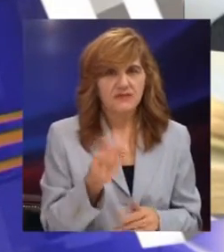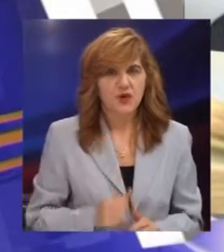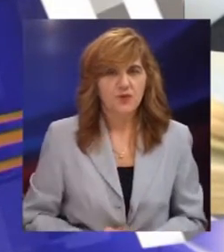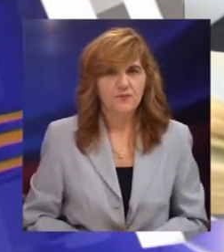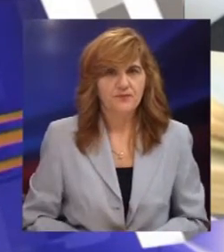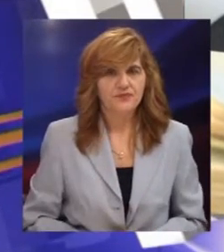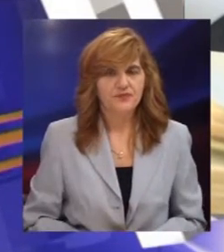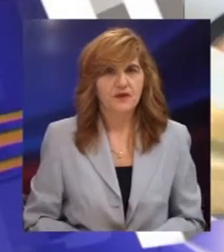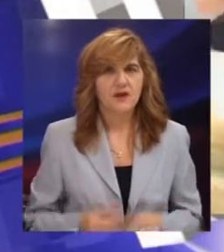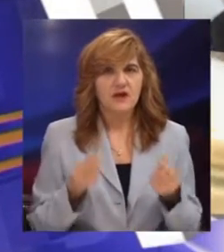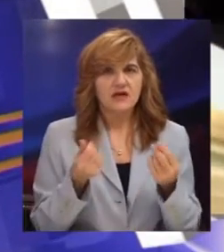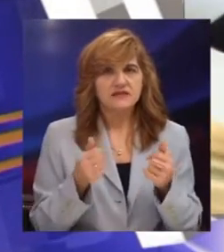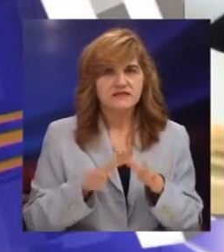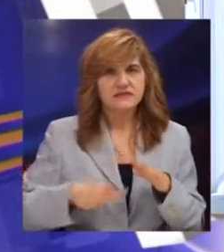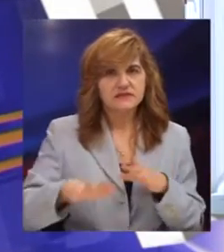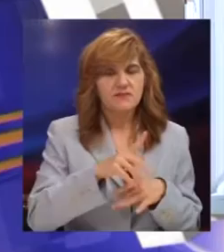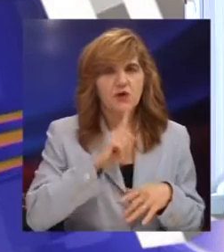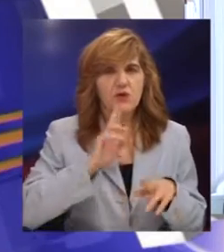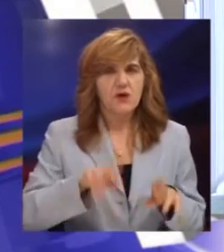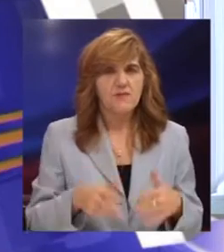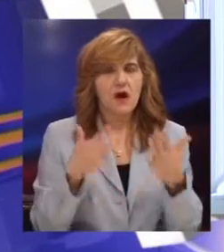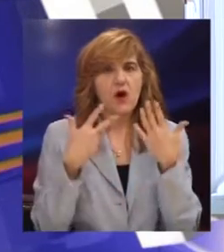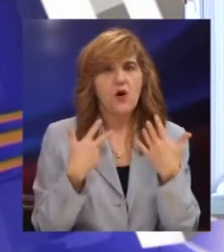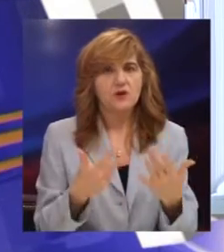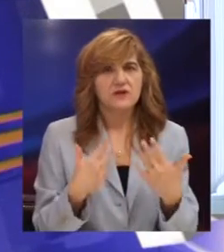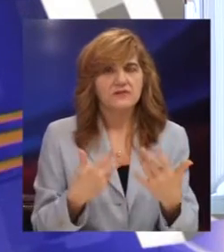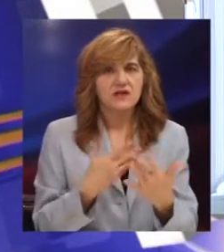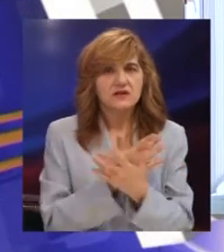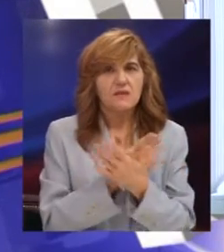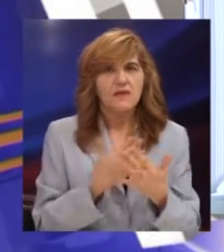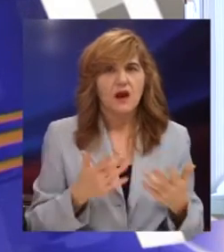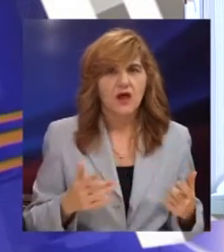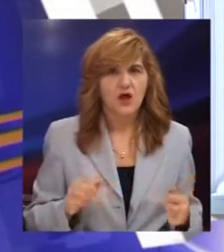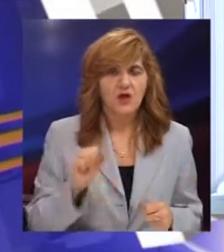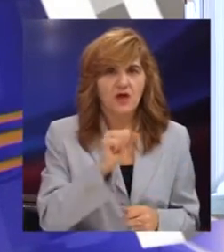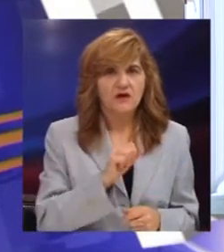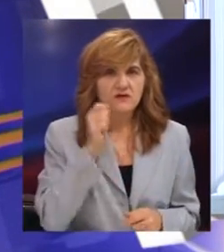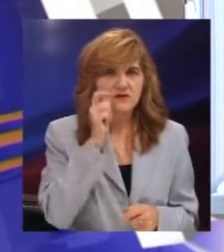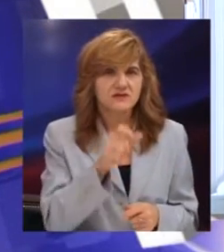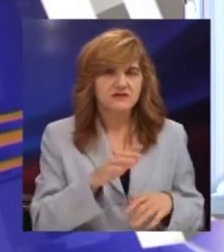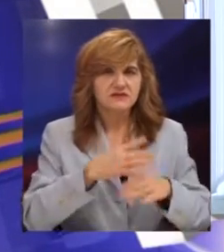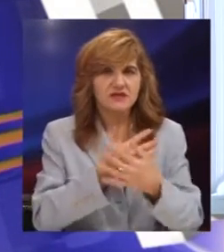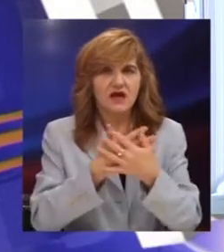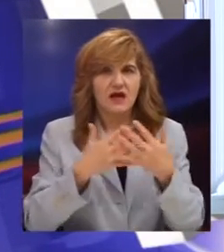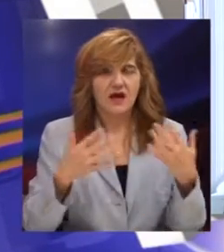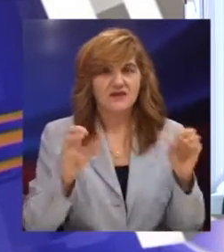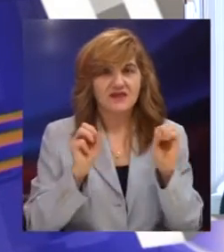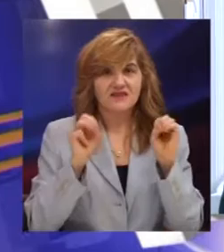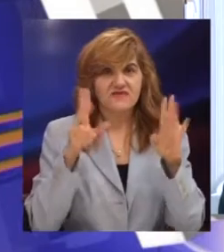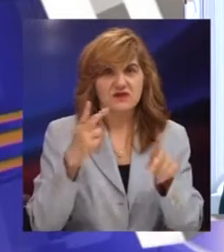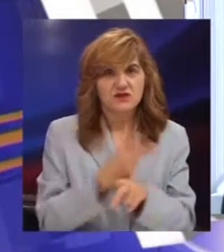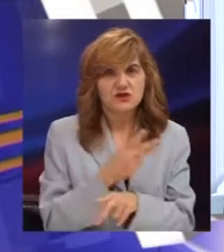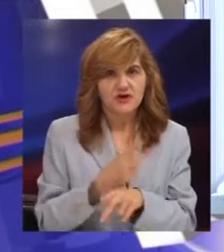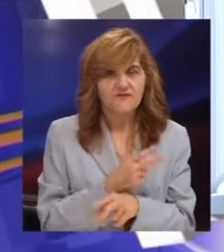Srbiju. Zemlja koja ima 80 miliona stanovnika i koja se graniči sa 19 država